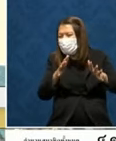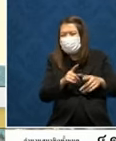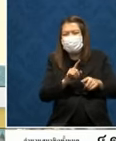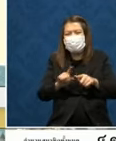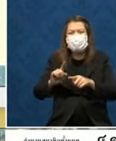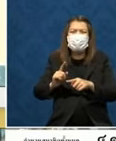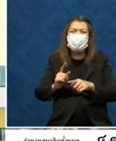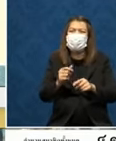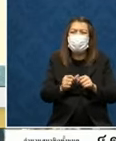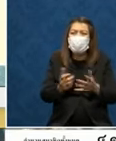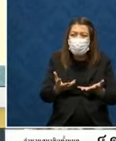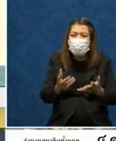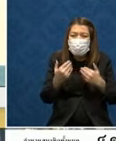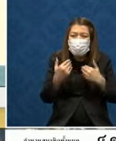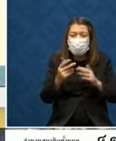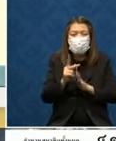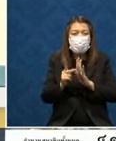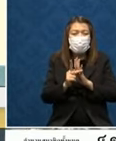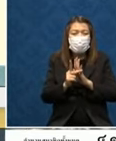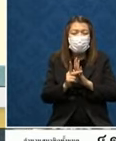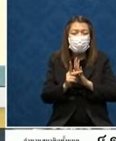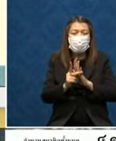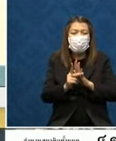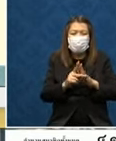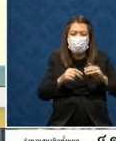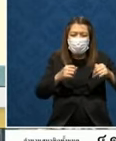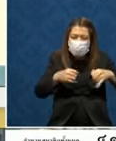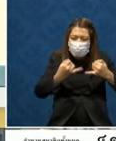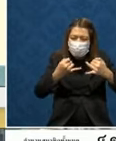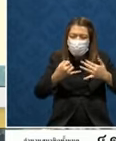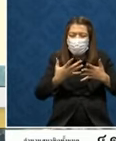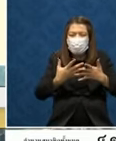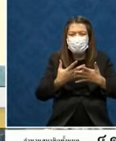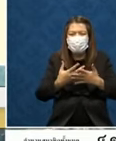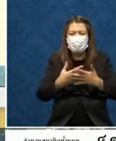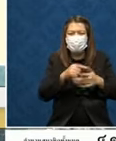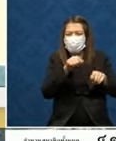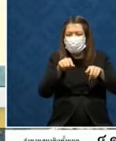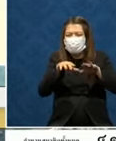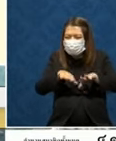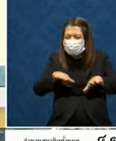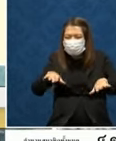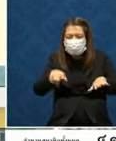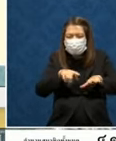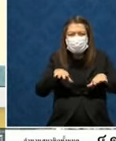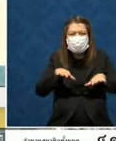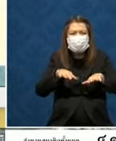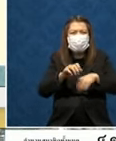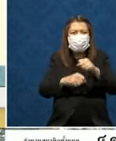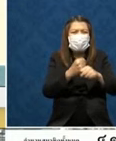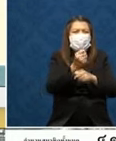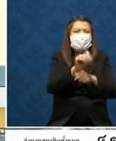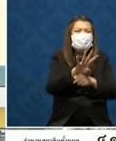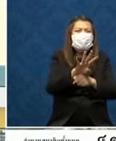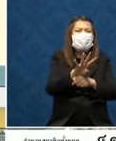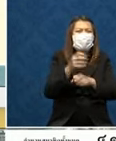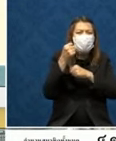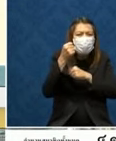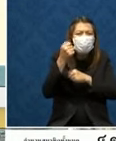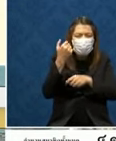หน่อยมันจะอยู่กันยังไงผมไม่รู้เหมือนกันนะจะอยู่ท่ามกลางความขัดแย้งอยู่ท่ามกลางการที่จะปลุกปั่นให้เด็กเล็กเด็กอายุ 14เนี่ยออกมาได้ยัง